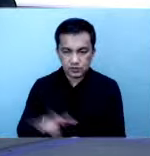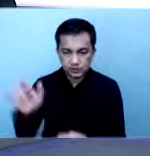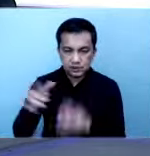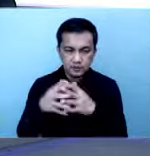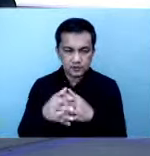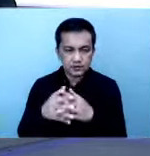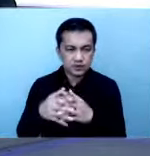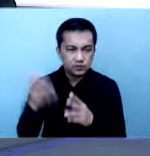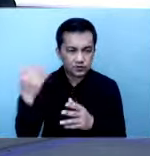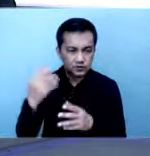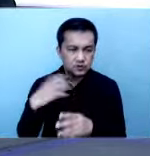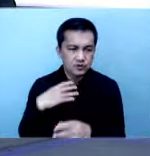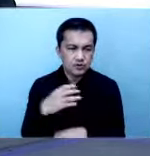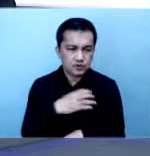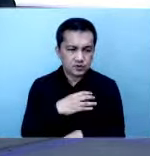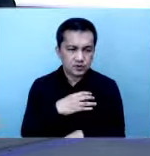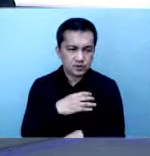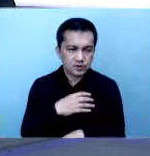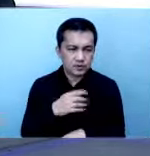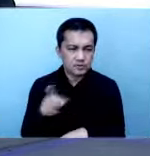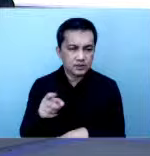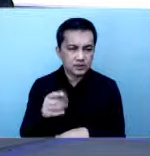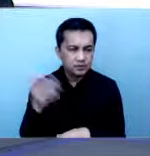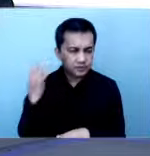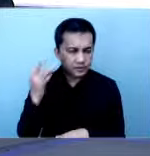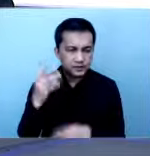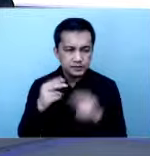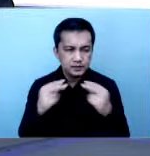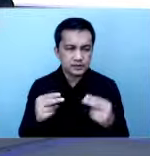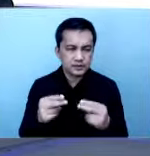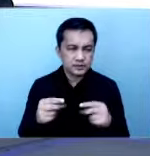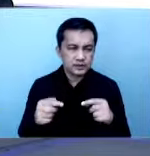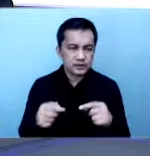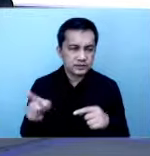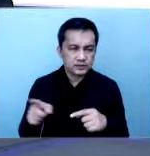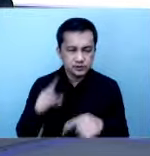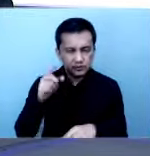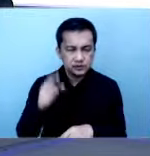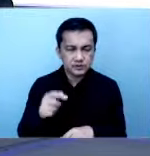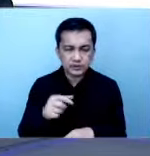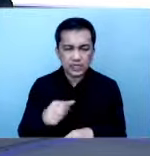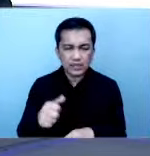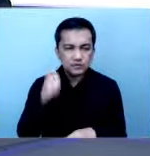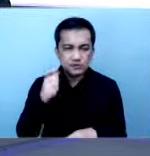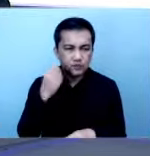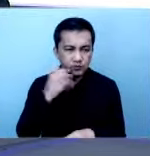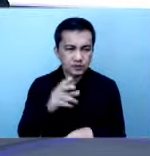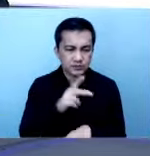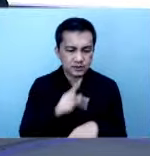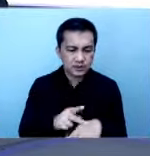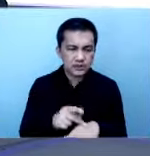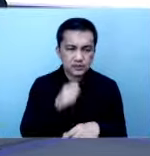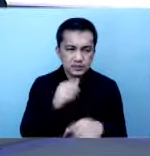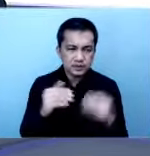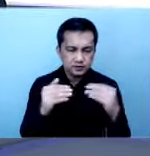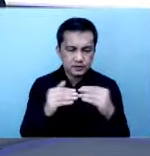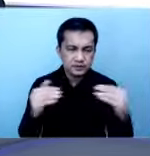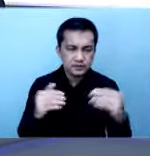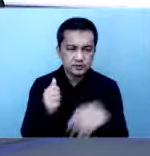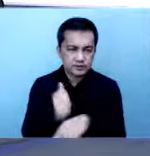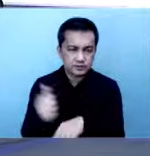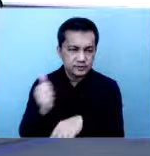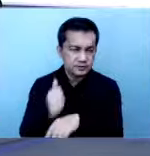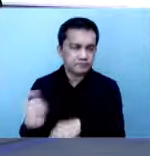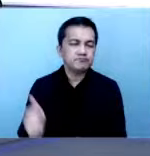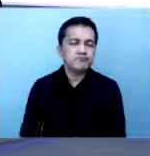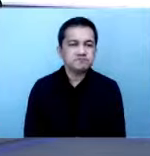Congressman nang pumutok ang balita. Dito na siya nagmatigas na umuwi ng bansa dahil hindi raw patas ang mga akusasyon laban sa